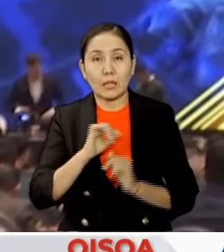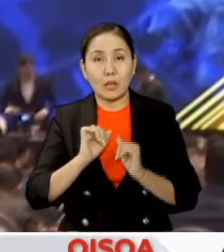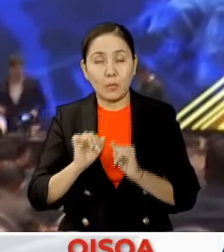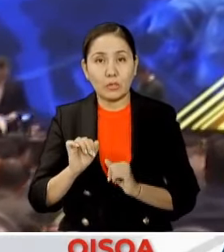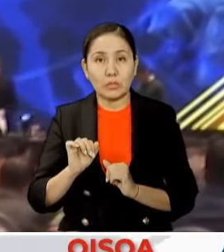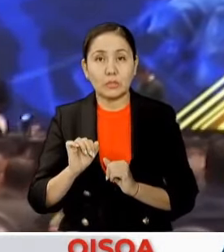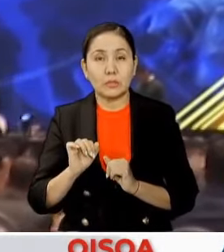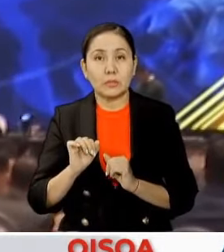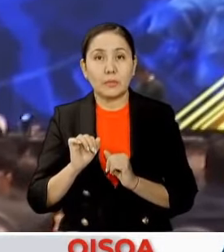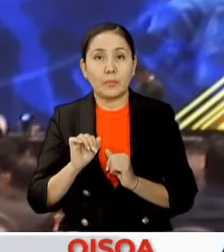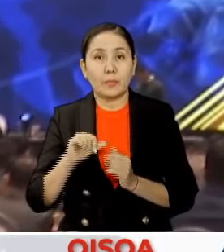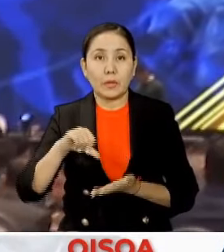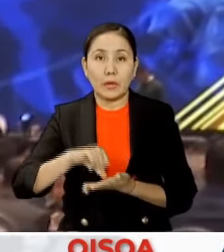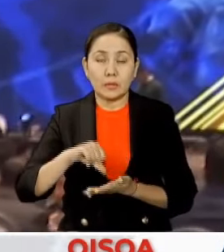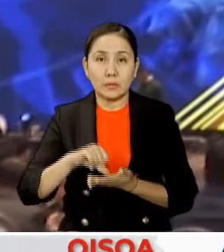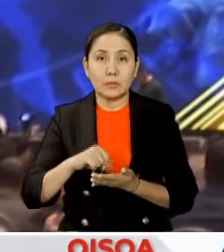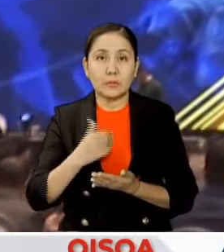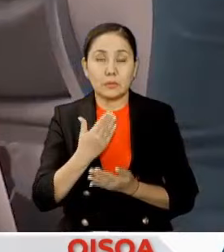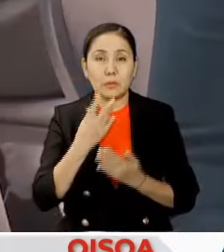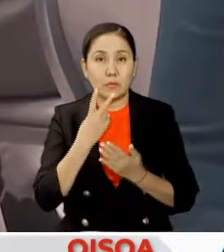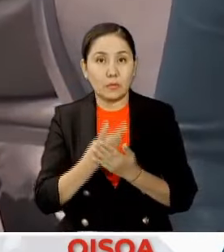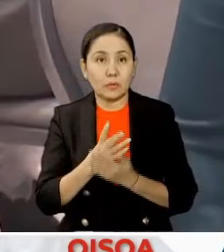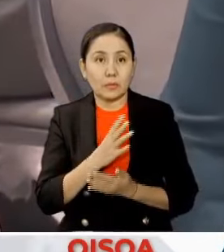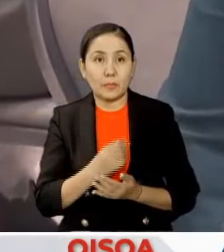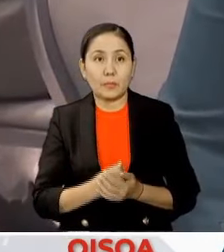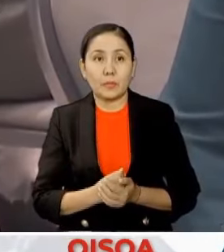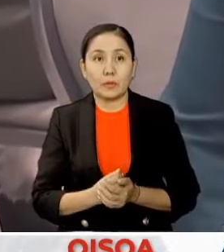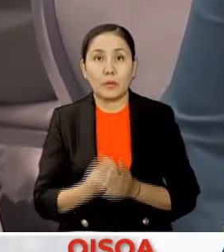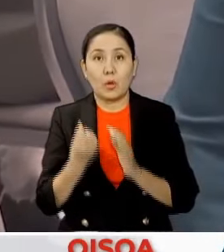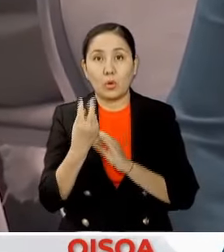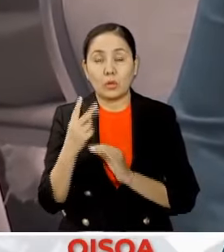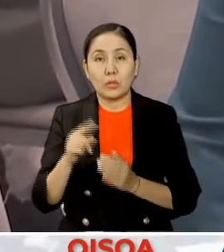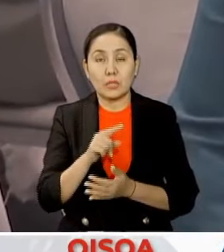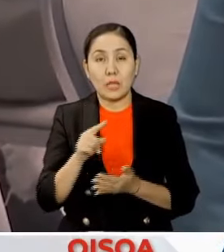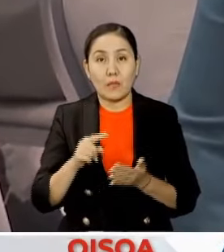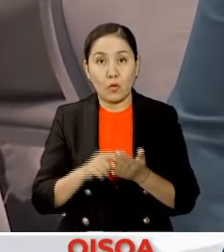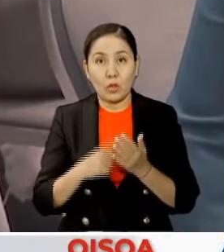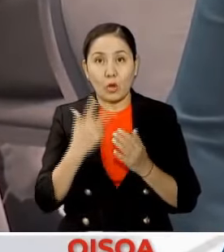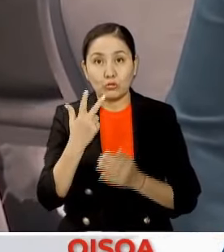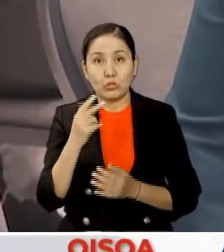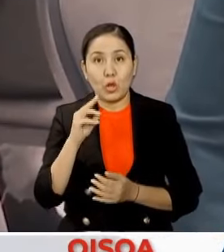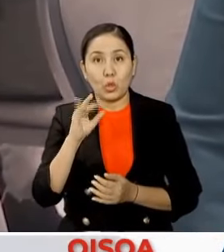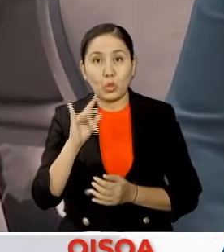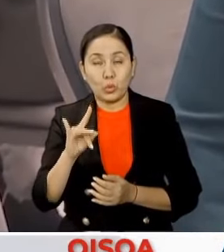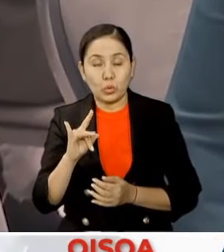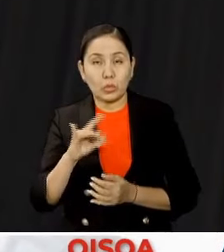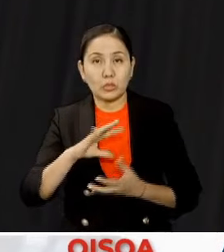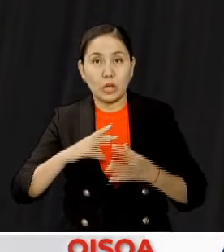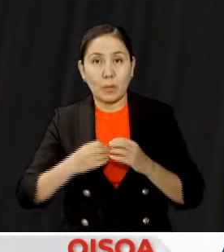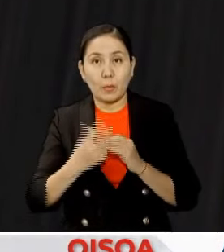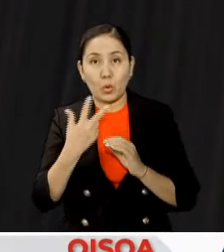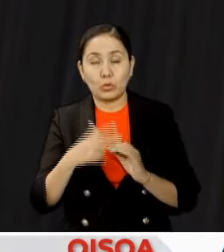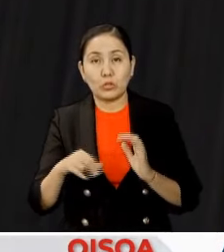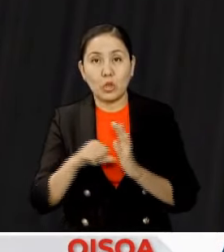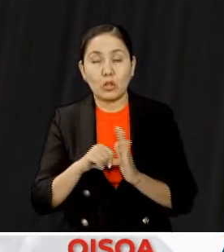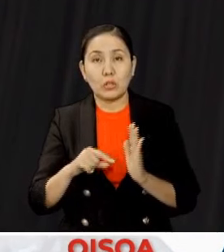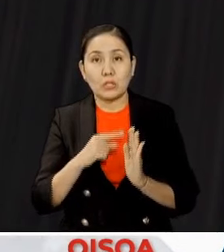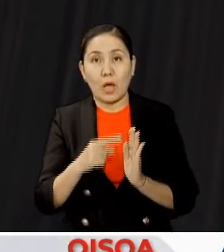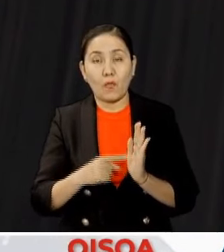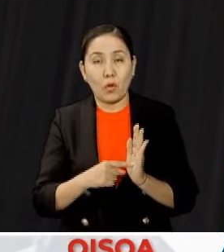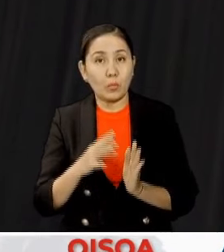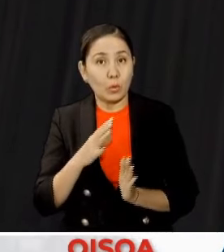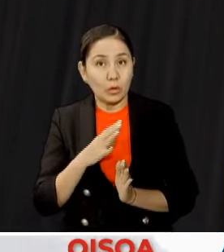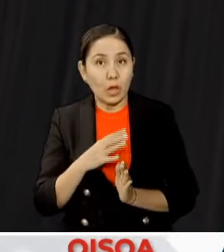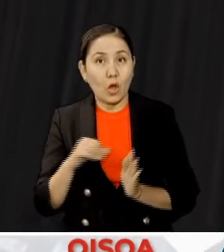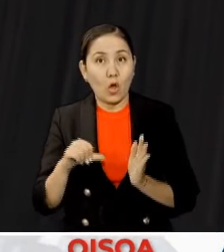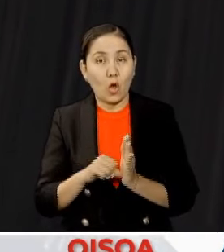vatan himoyasi, harbiy ish bilan bog'liq savollar tuzilgan. 12 ta savoldan iborat 3 ta tur davomida jami 36 ta savol o'ynaldi.